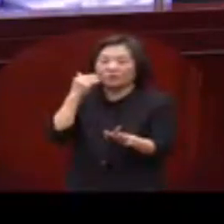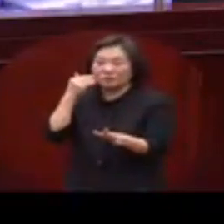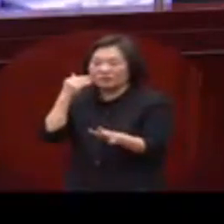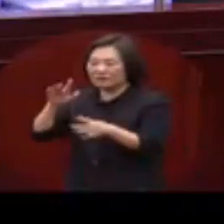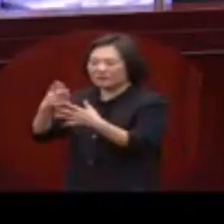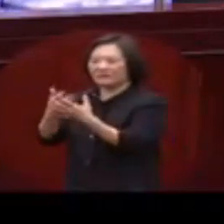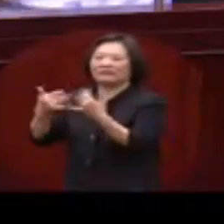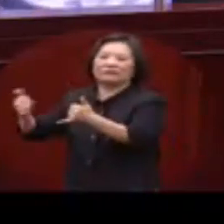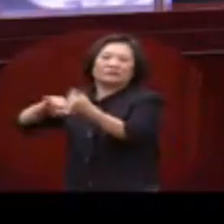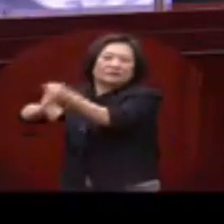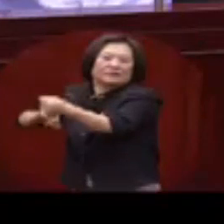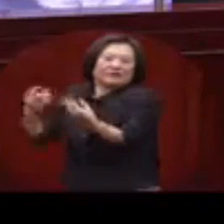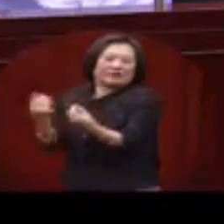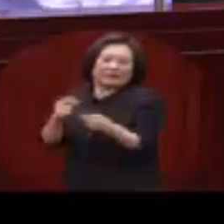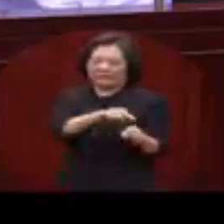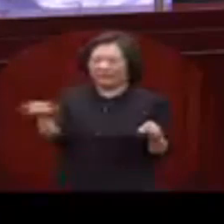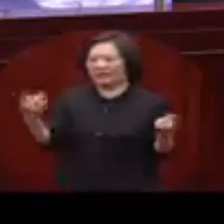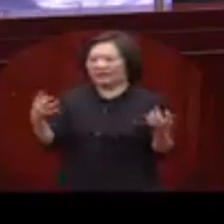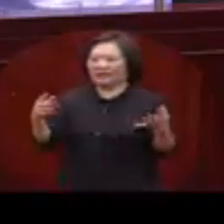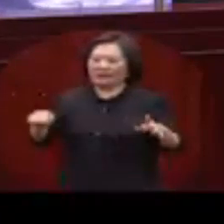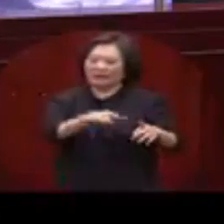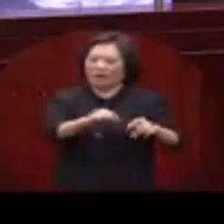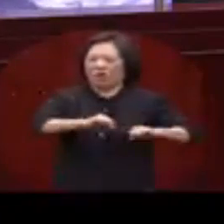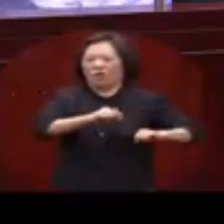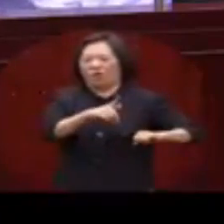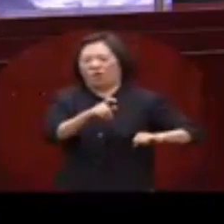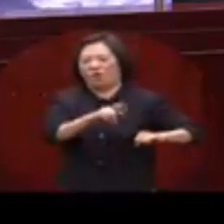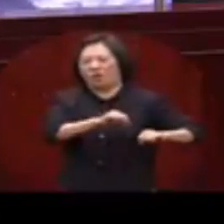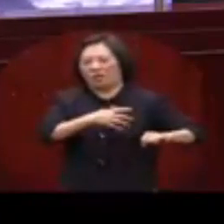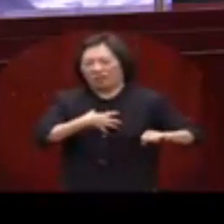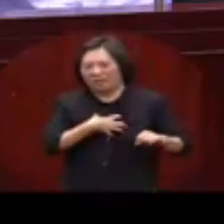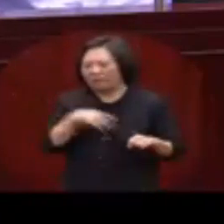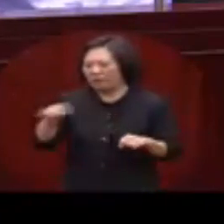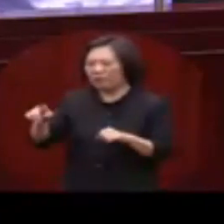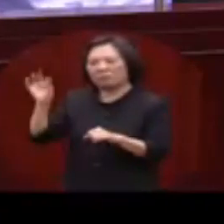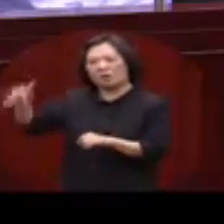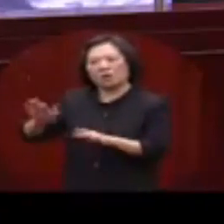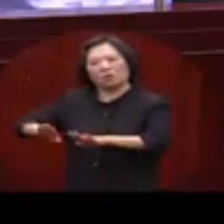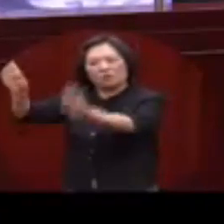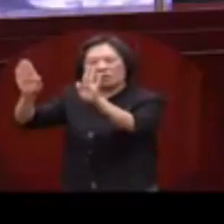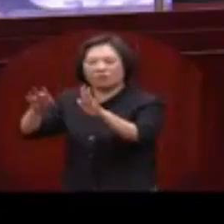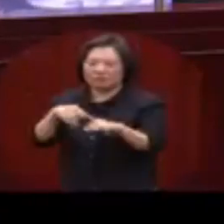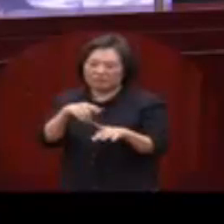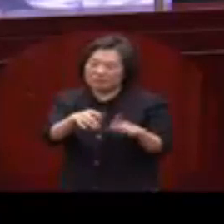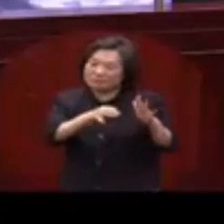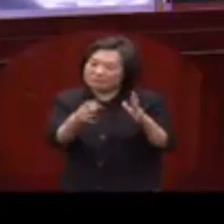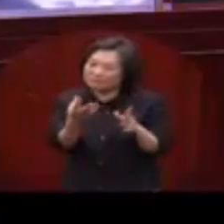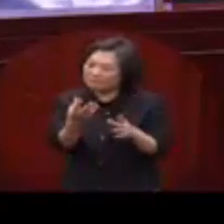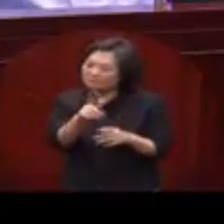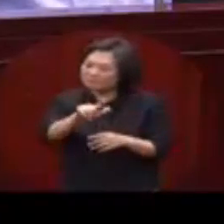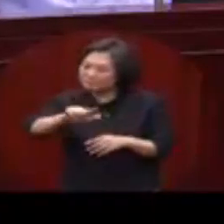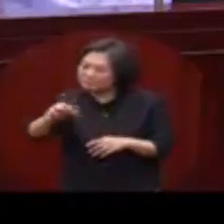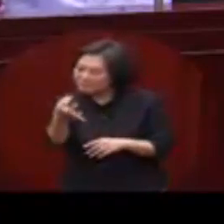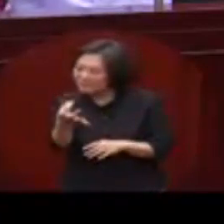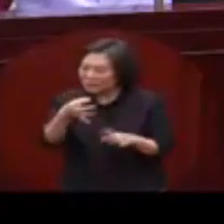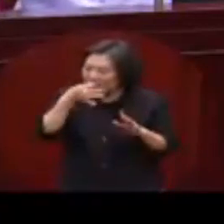过那个电商啊，所以电商、无线金交易啊，这个还有这个物流，你看，特别是我们